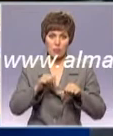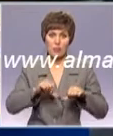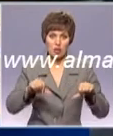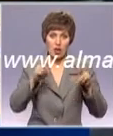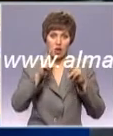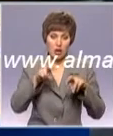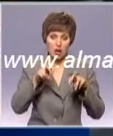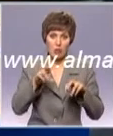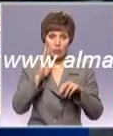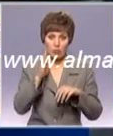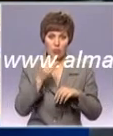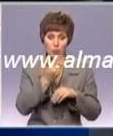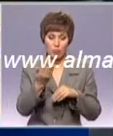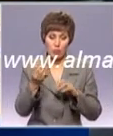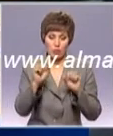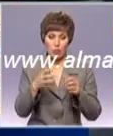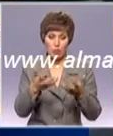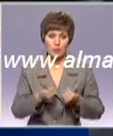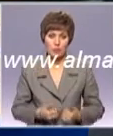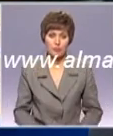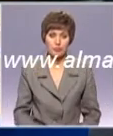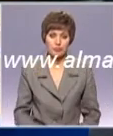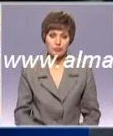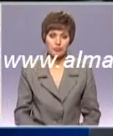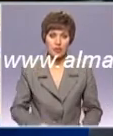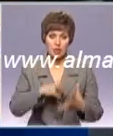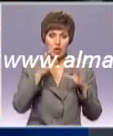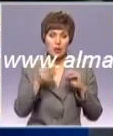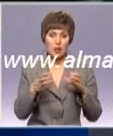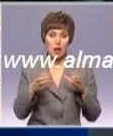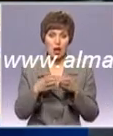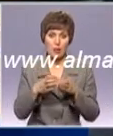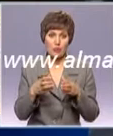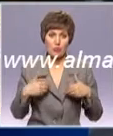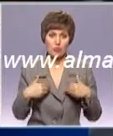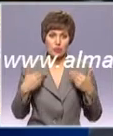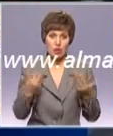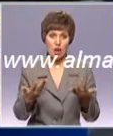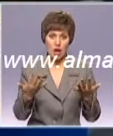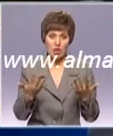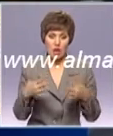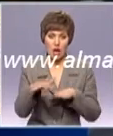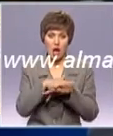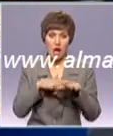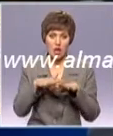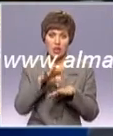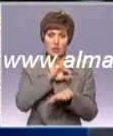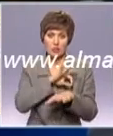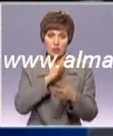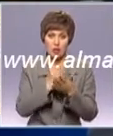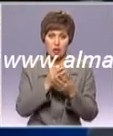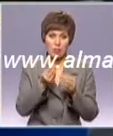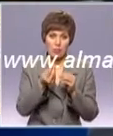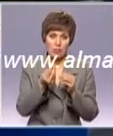да болады алуға. Жалпы осы жаңа компанияның ұсынып отырған ұсыныстар қаншалықты халыққа тиімді болып отыр? Бағасы жағынан